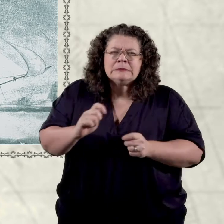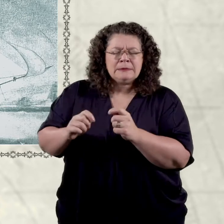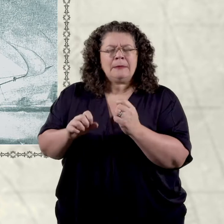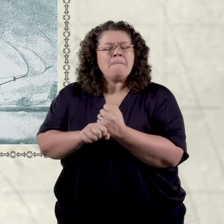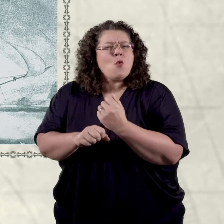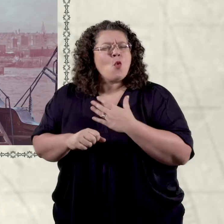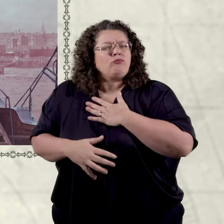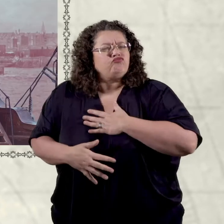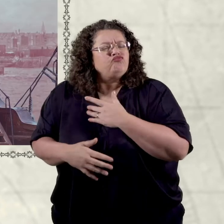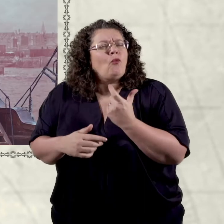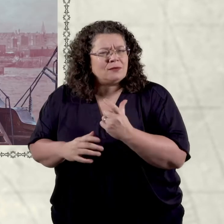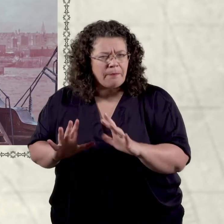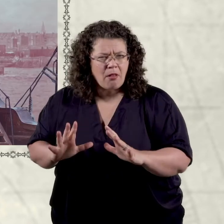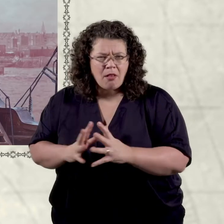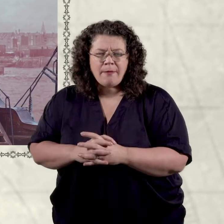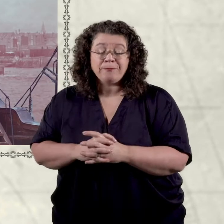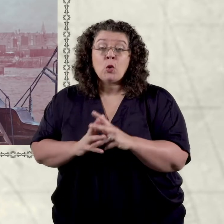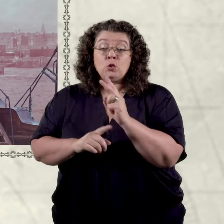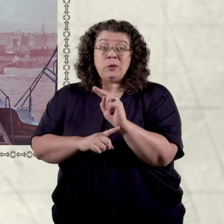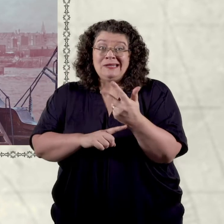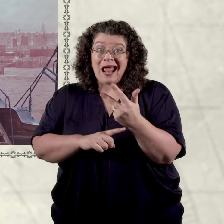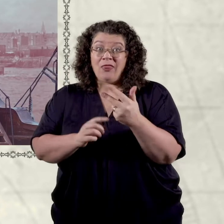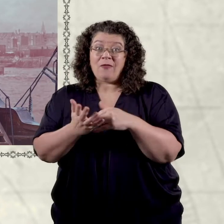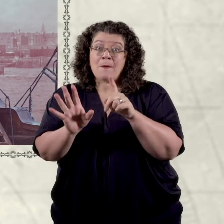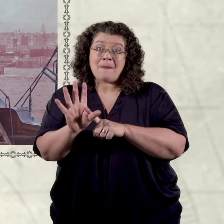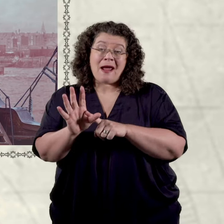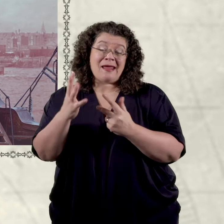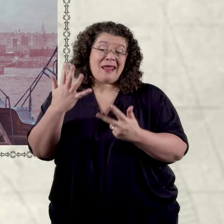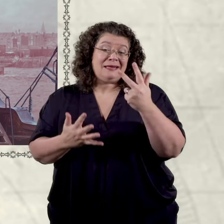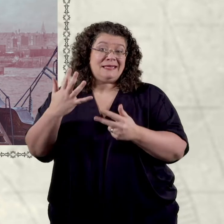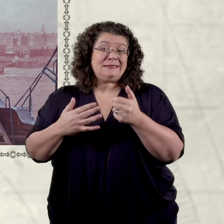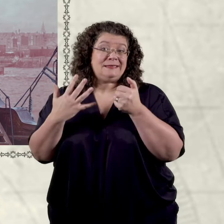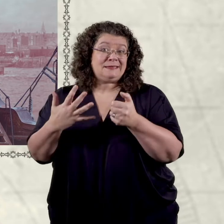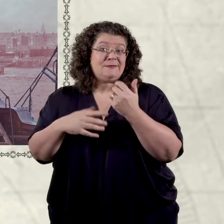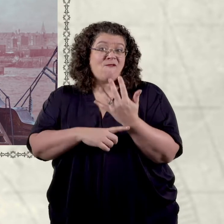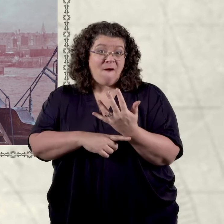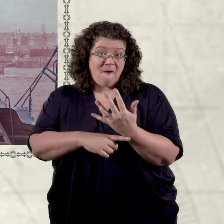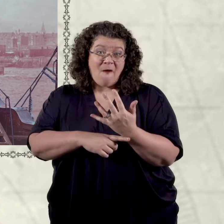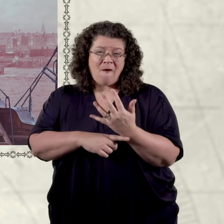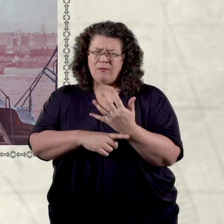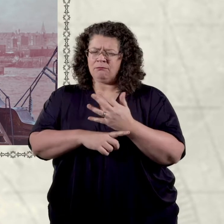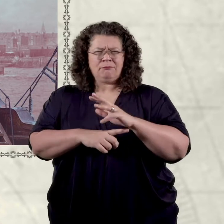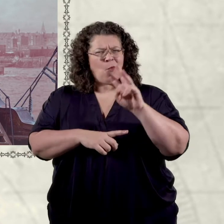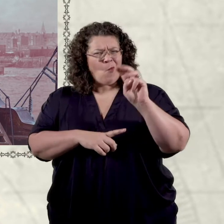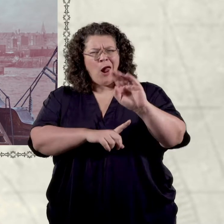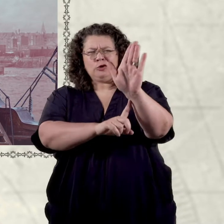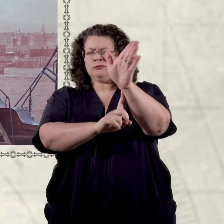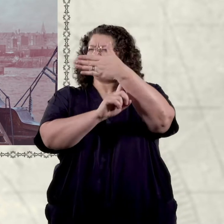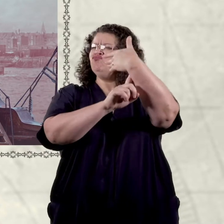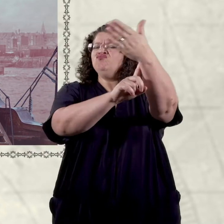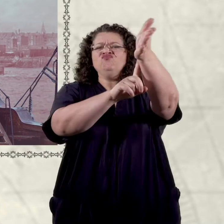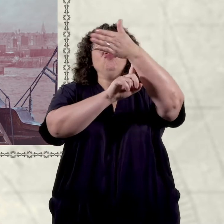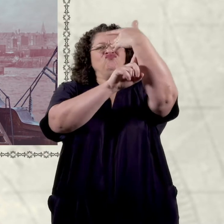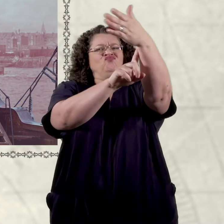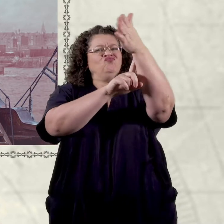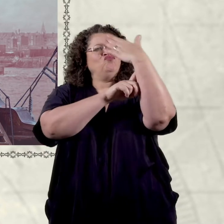cario pobl. Ac felly, ar yr 8 ar 20 o fai 1865, dyma osod baner y ddraig goch ar